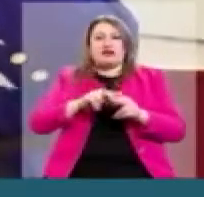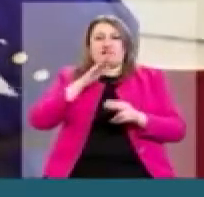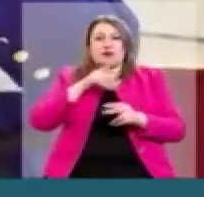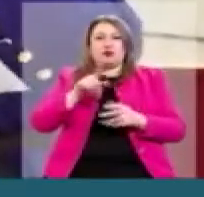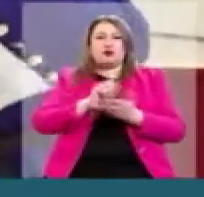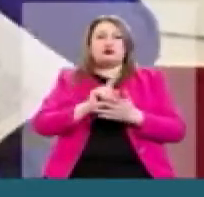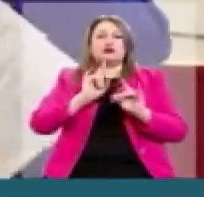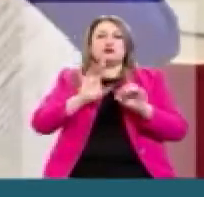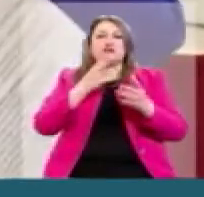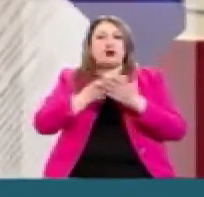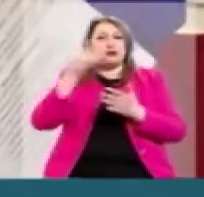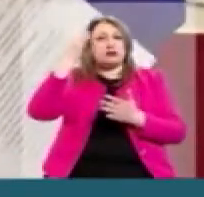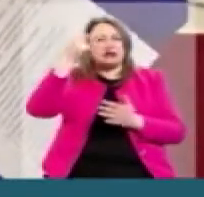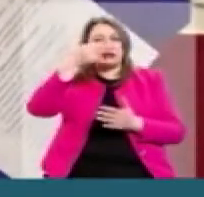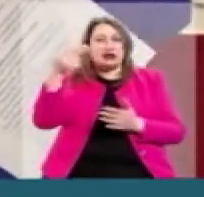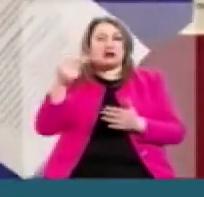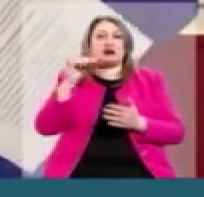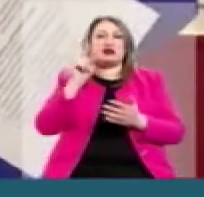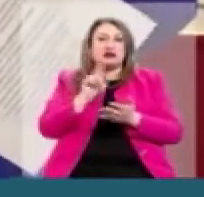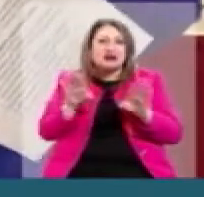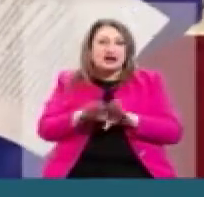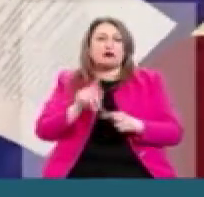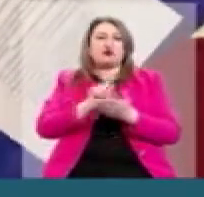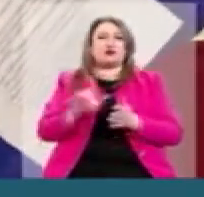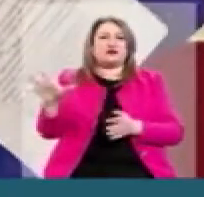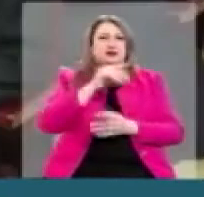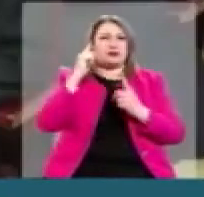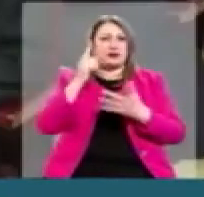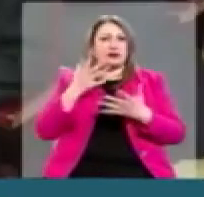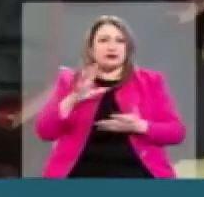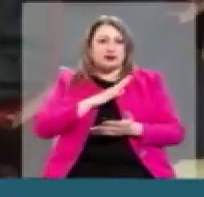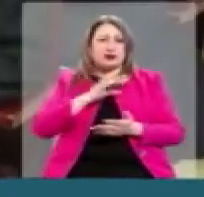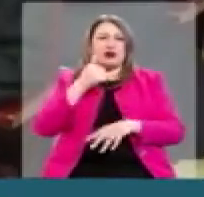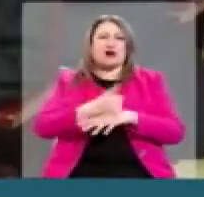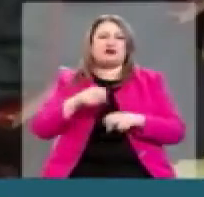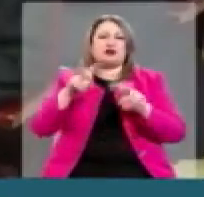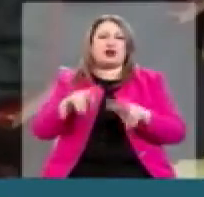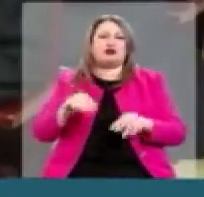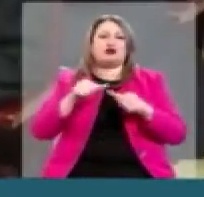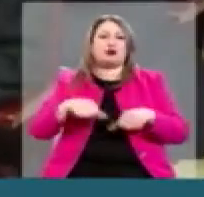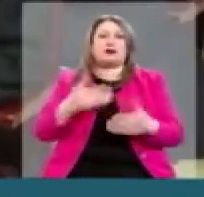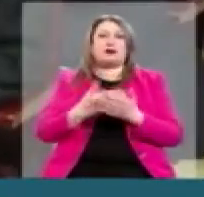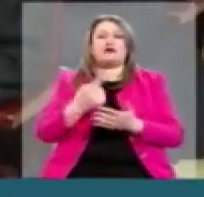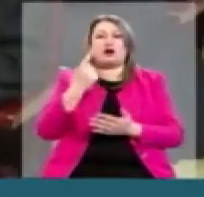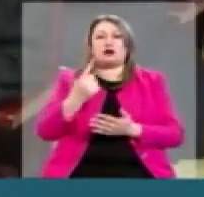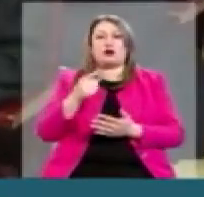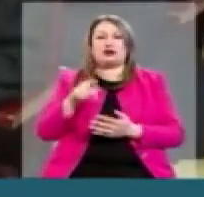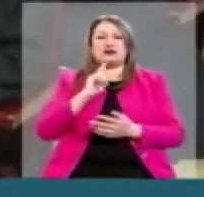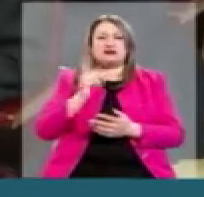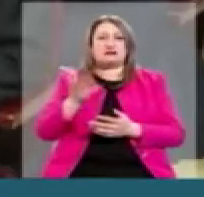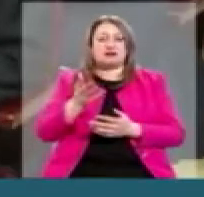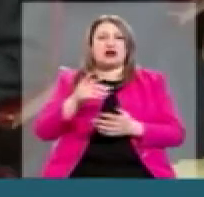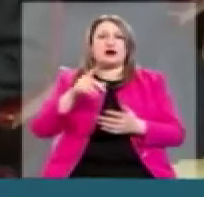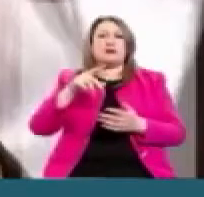дебатер должен раскрыть свою тему таким образом, чтобы ее смогли понять присутствующие, а главное, члены жюри. К примеру, в одной из резолюций